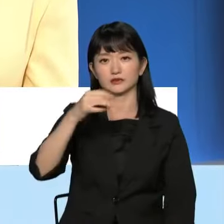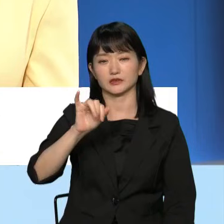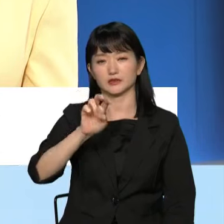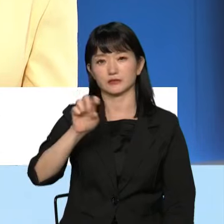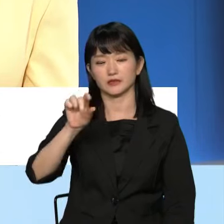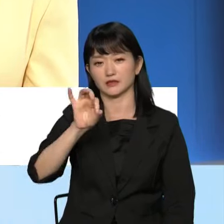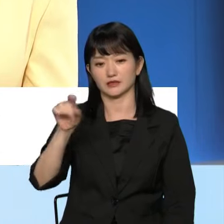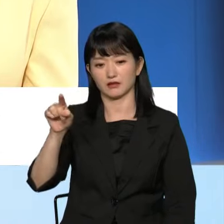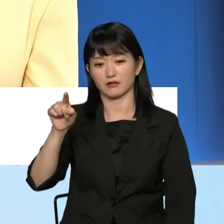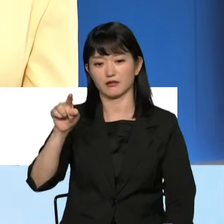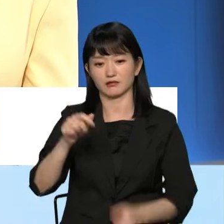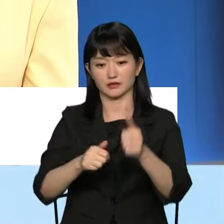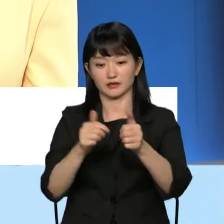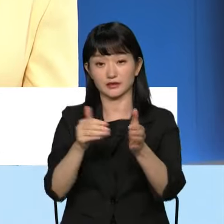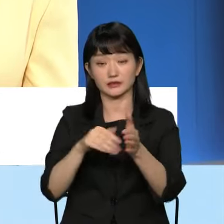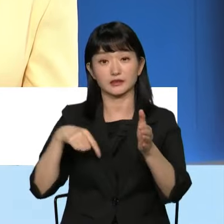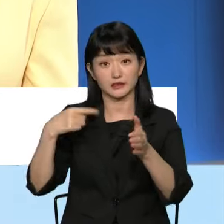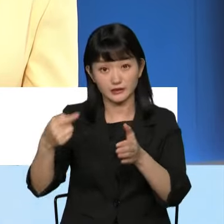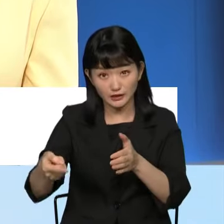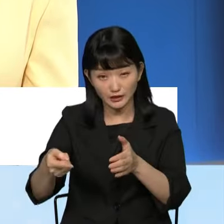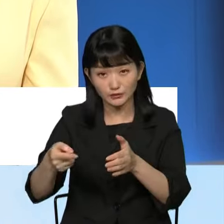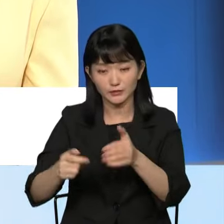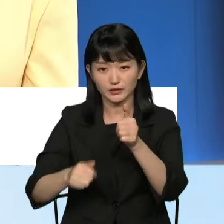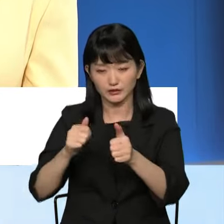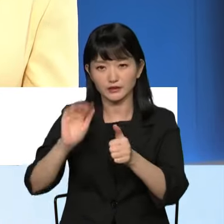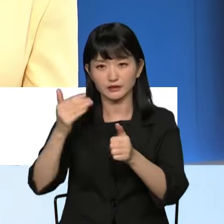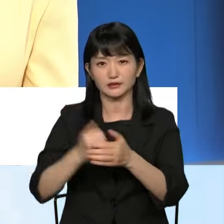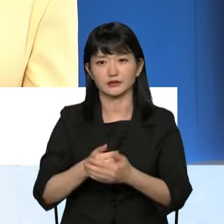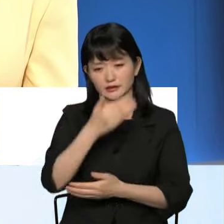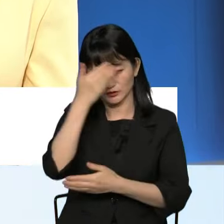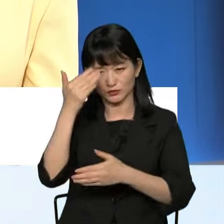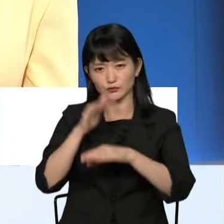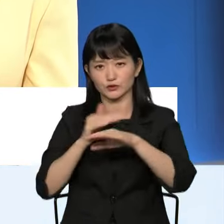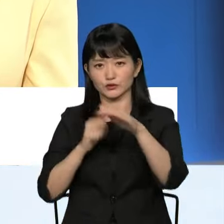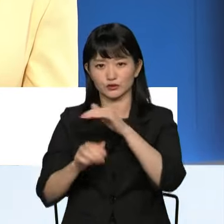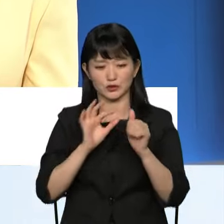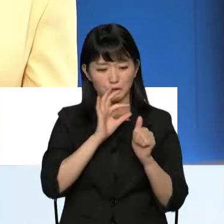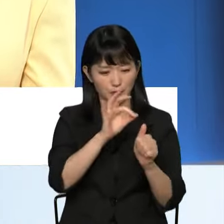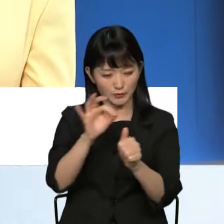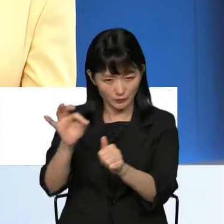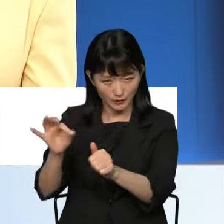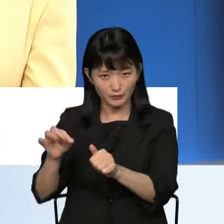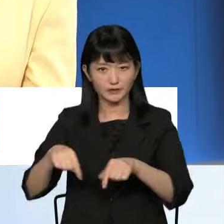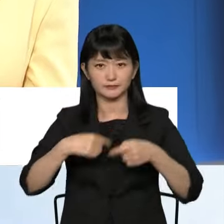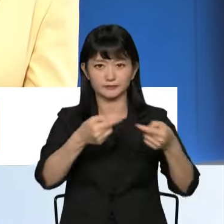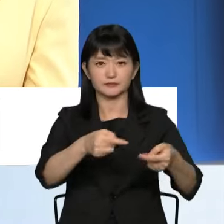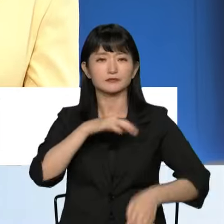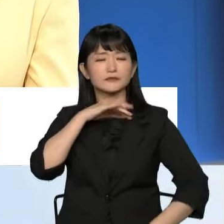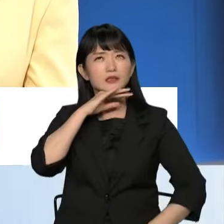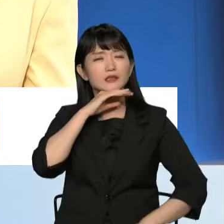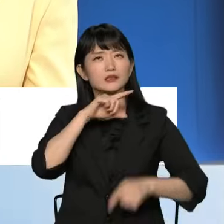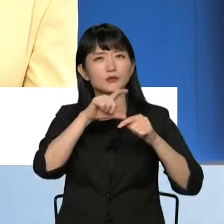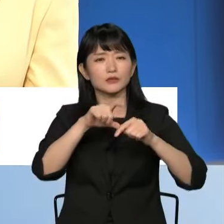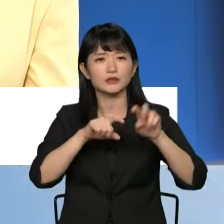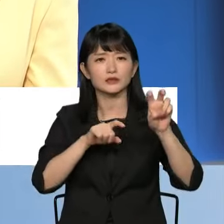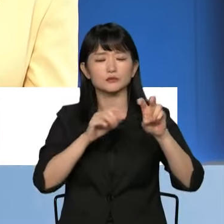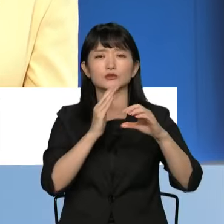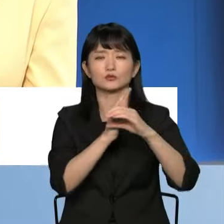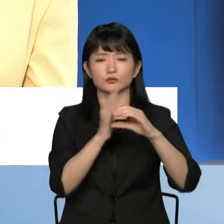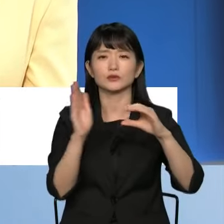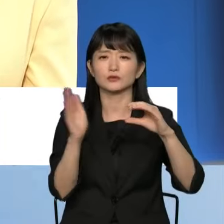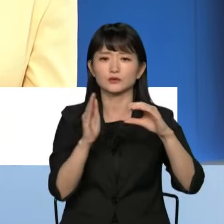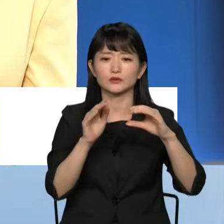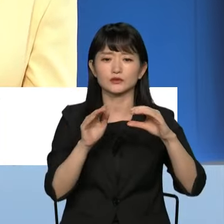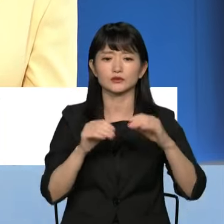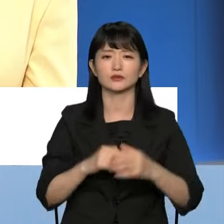나서 하는데 거기에 어린 선수들을 주축으로 나가게 되거든요. 그래서 평균 나이가 20대 중반이라고 하더라고요. 그렇습니다.